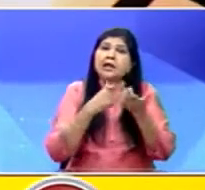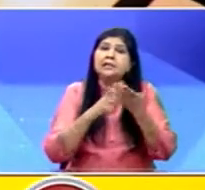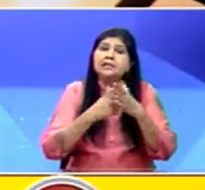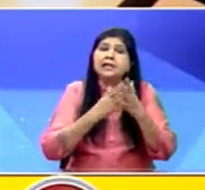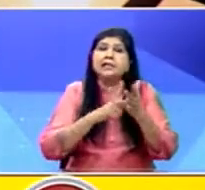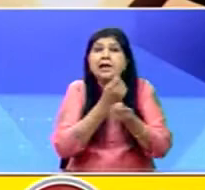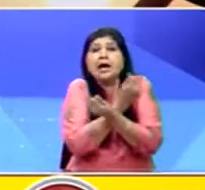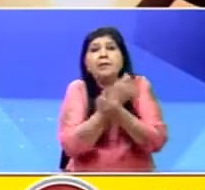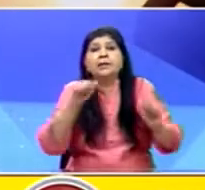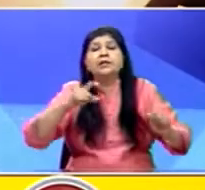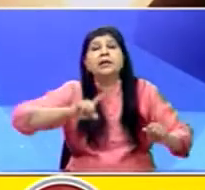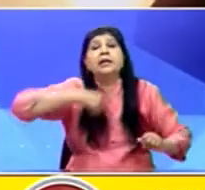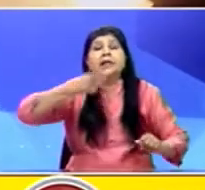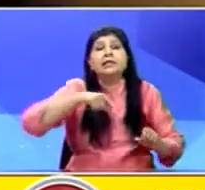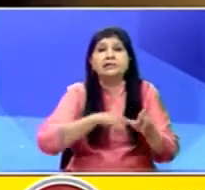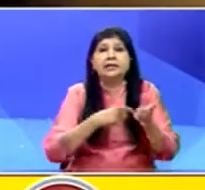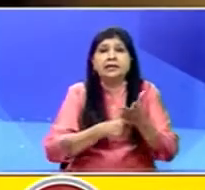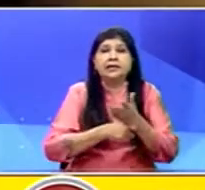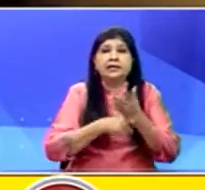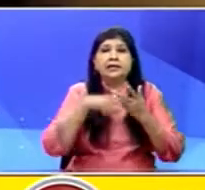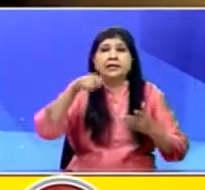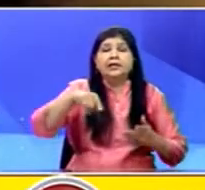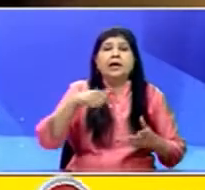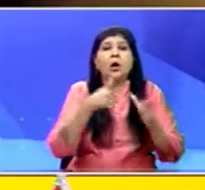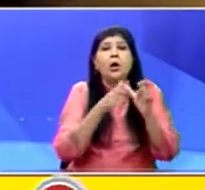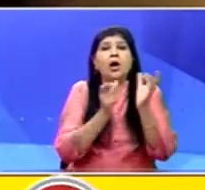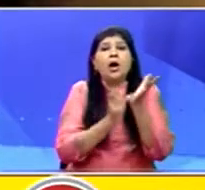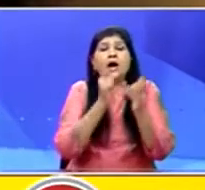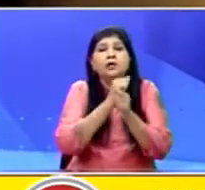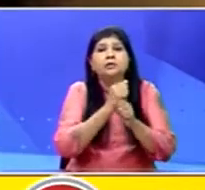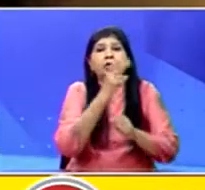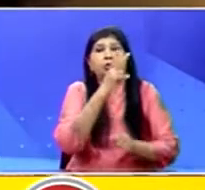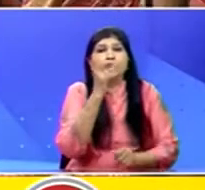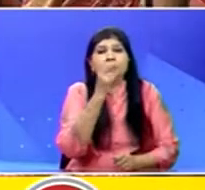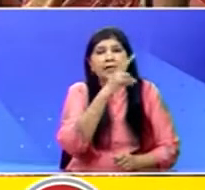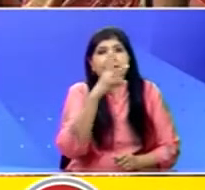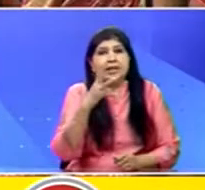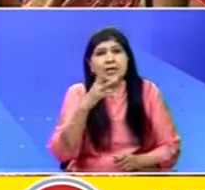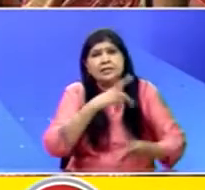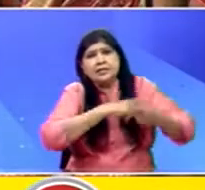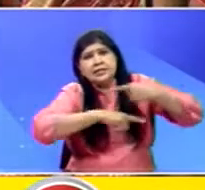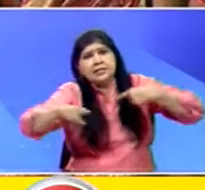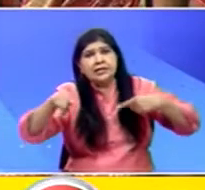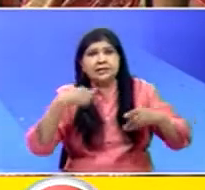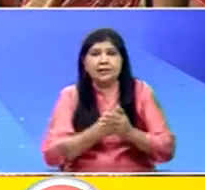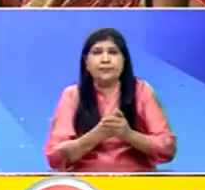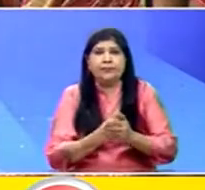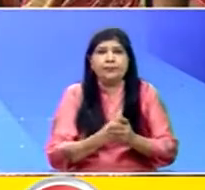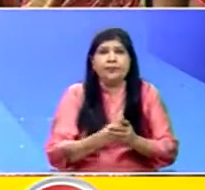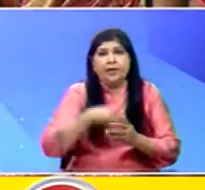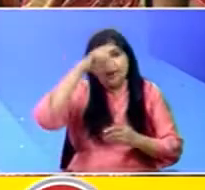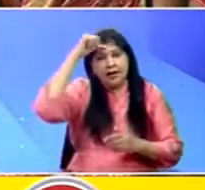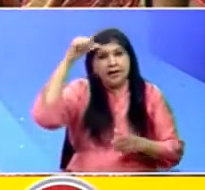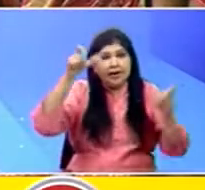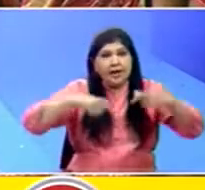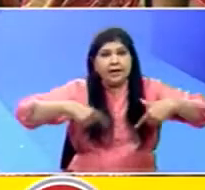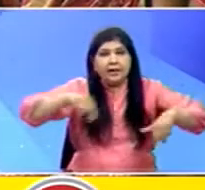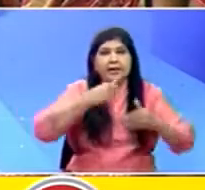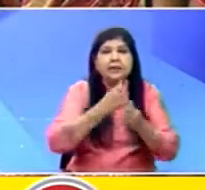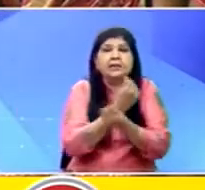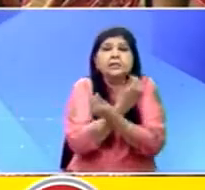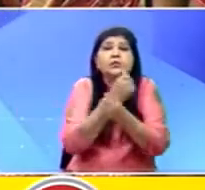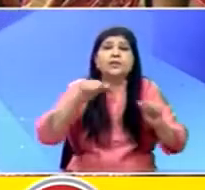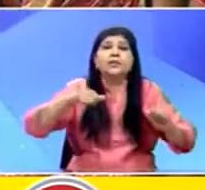साल यानी अगस्त 2023 तक चलेगा। देश के लिए,